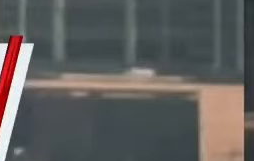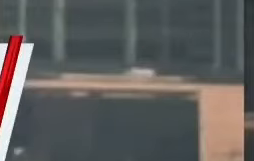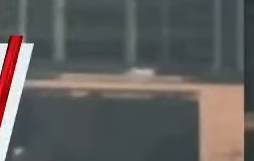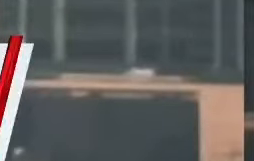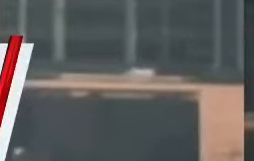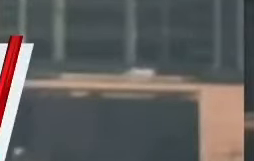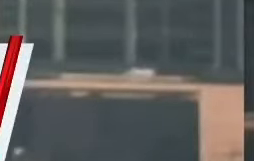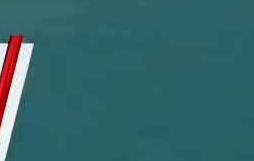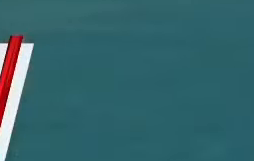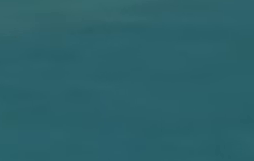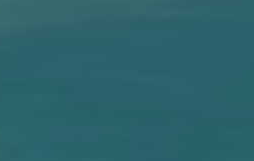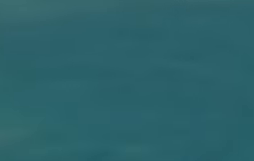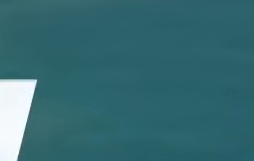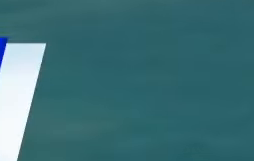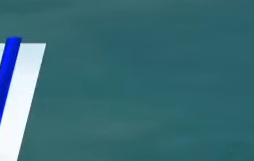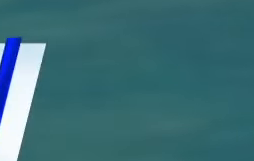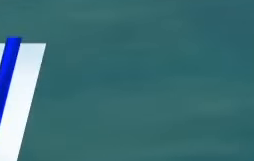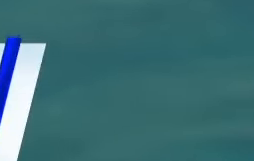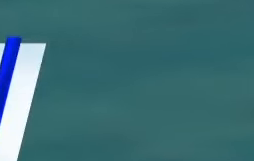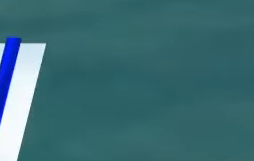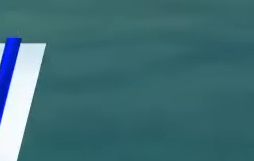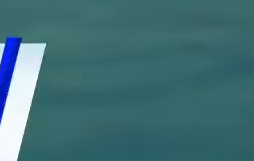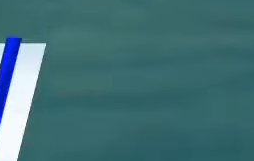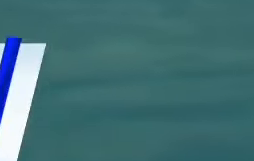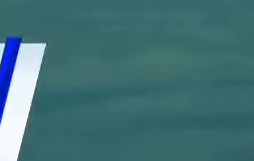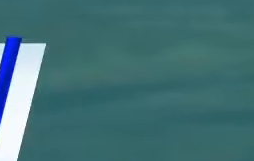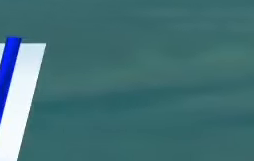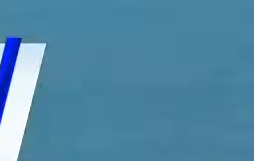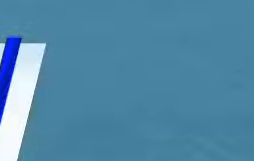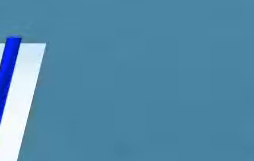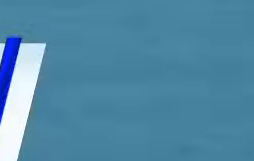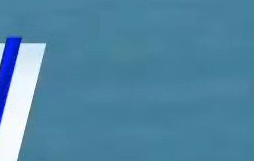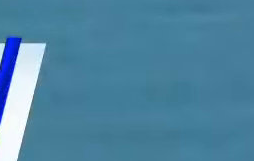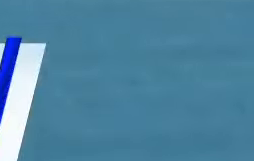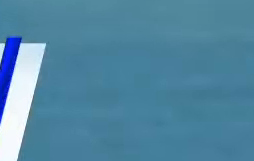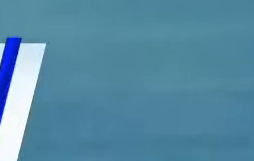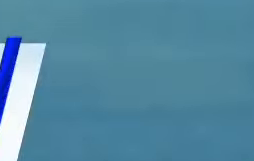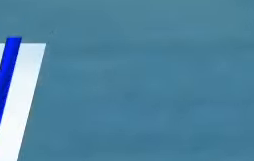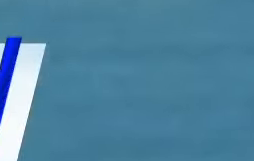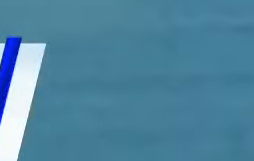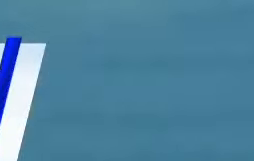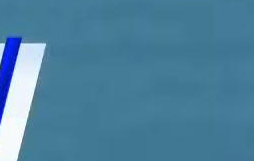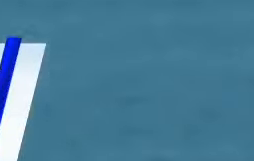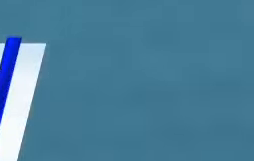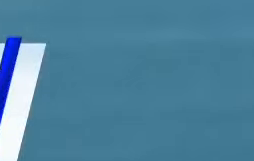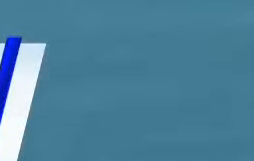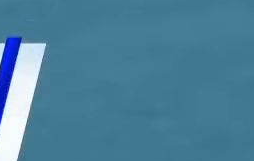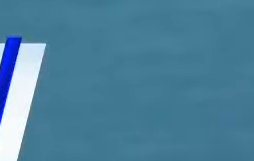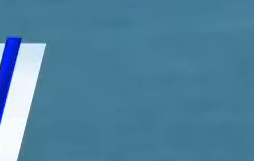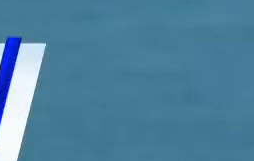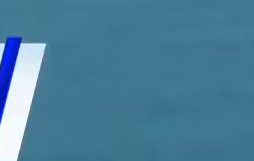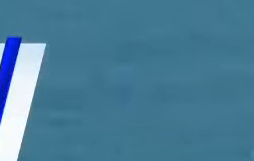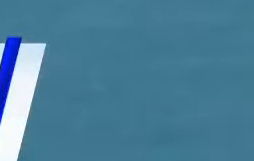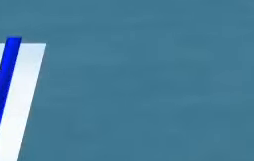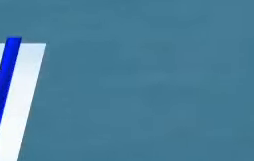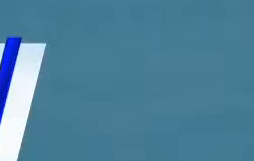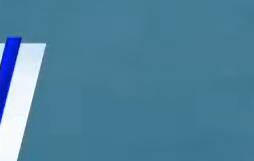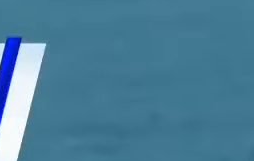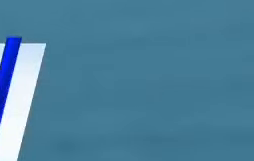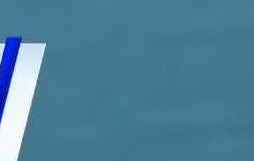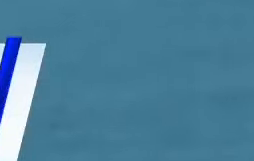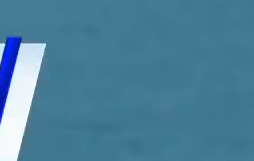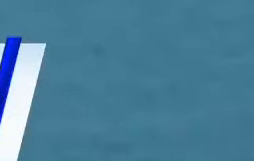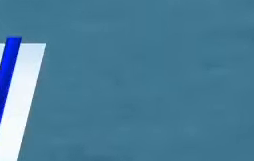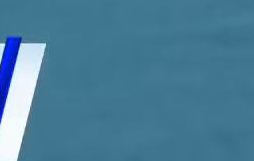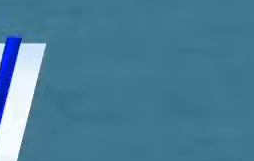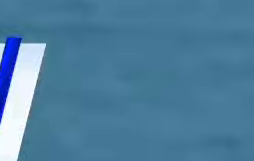validate and investigate. Tugon niya ng National Security Council sa di umano'y cyanide fishing ng mga manggigis ng Chino at Vietnamese sa